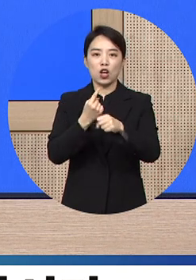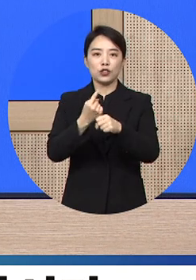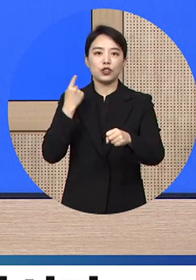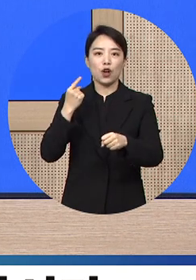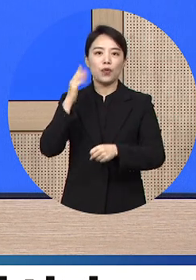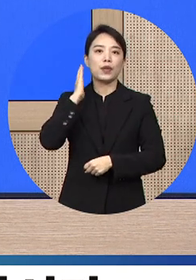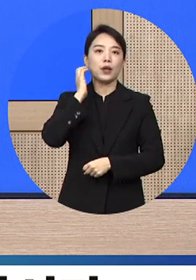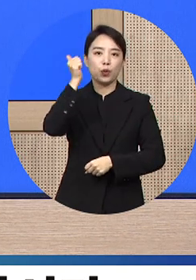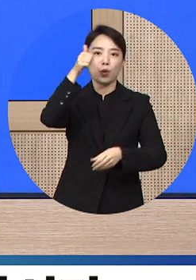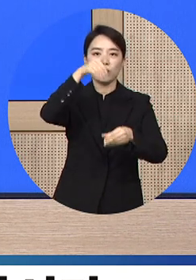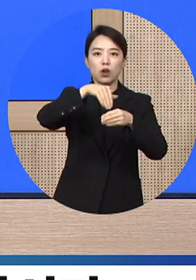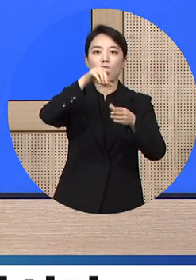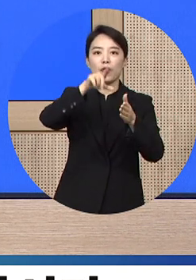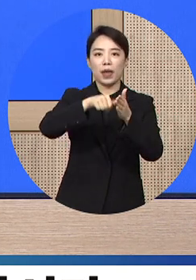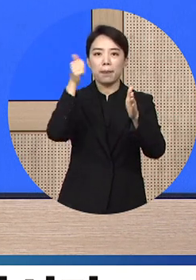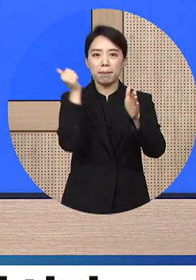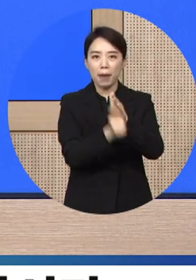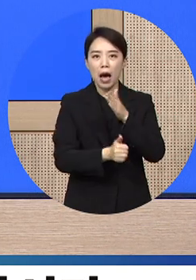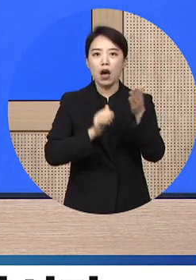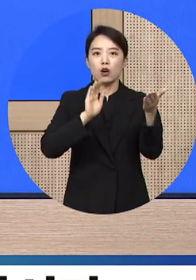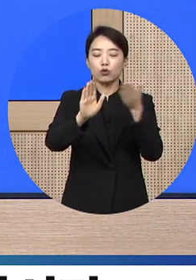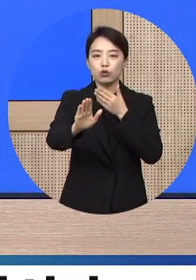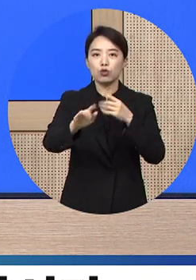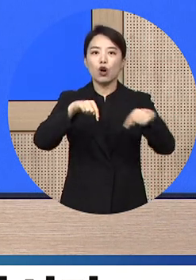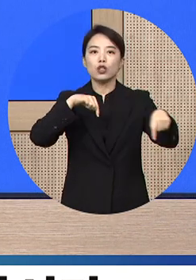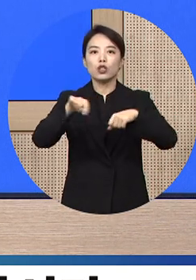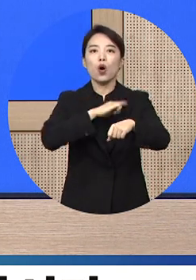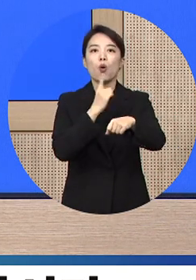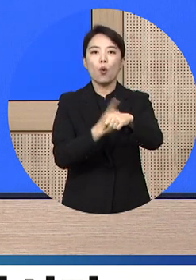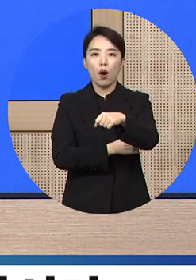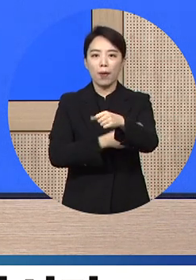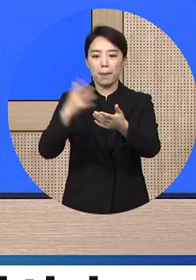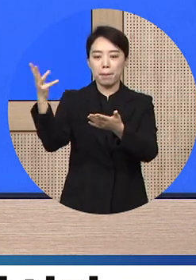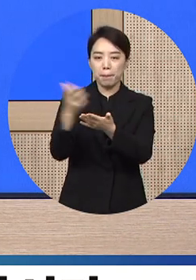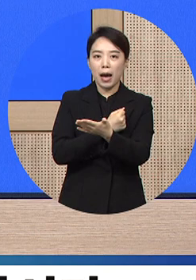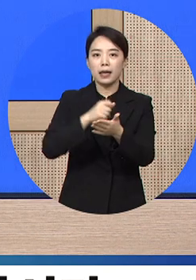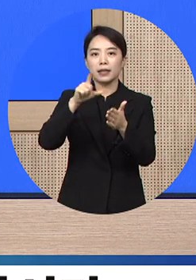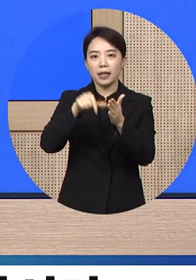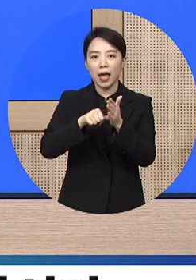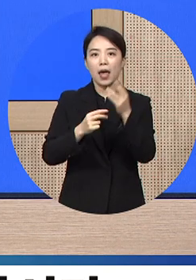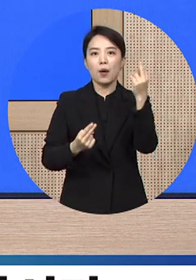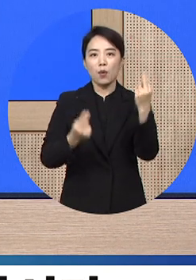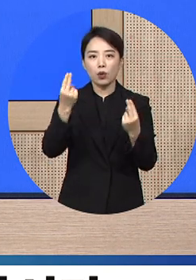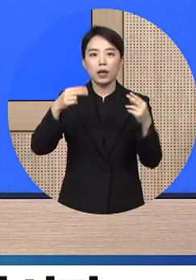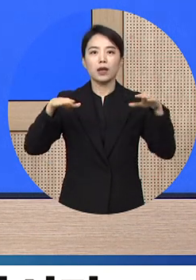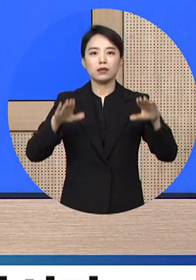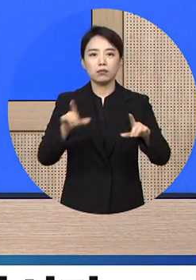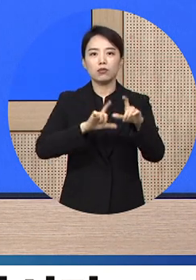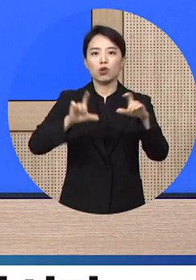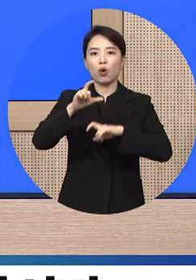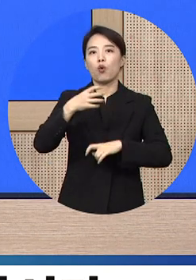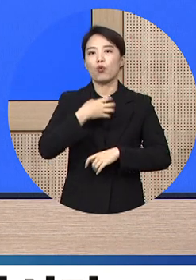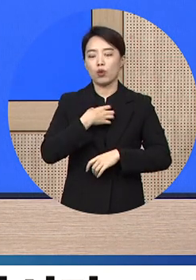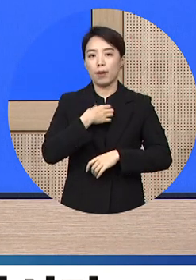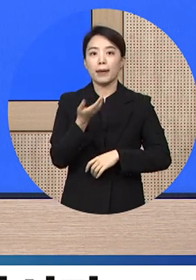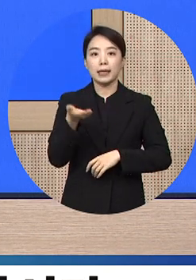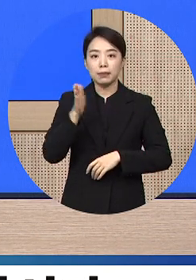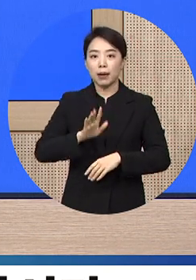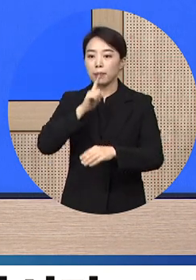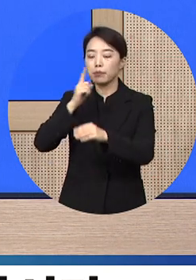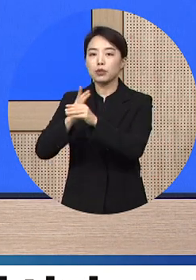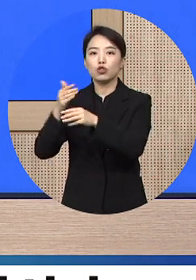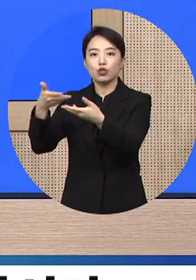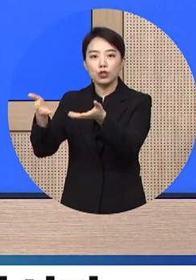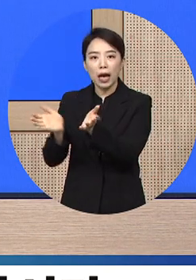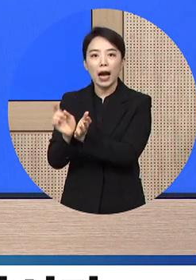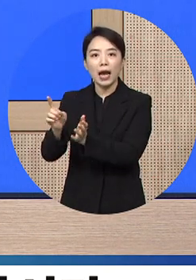대선에 패배하고 정권을 빼앗긴 그때보다 지금이 더 위기입니다. 하지만 민주당의 위기보다